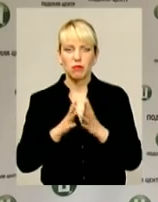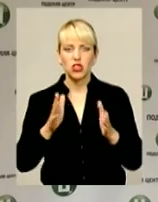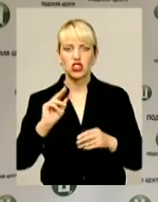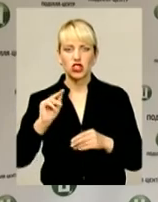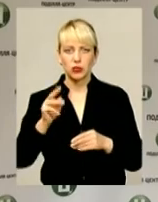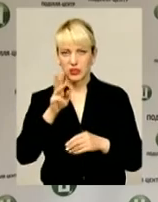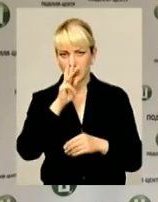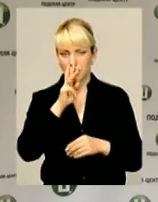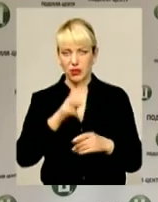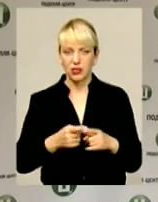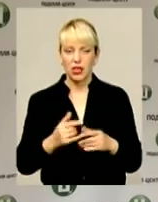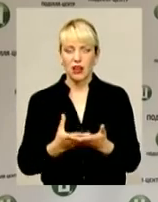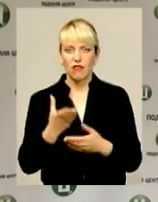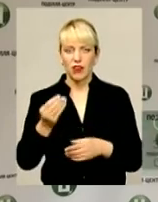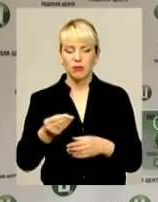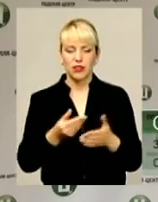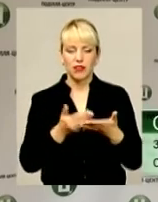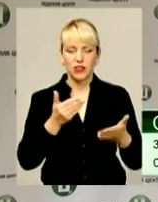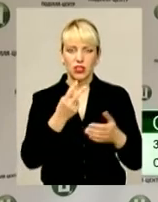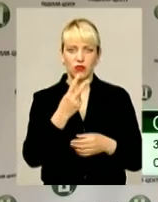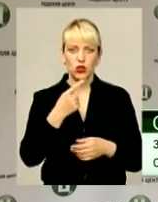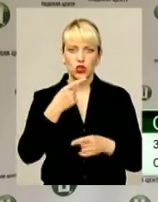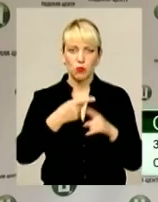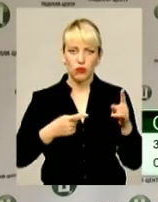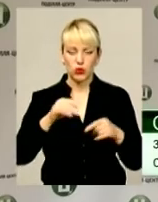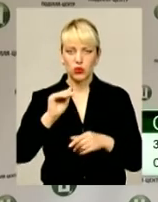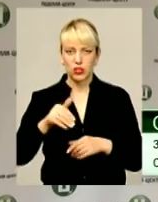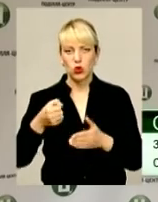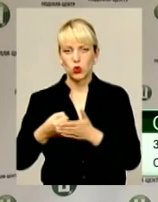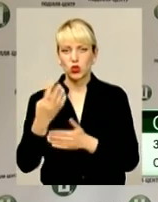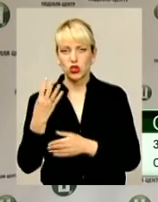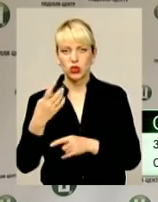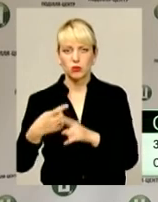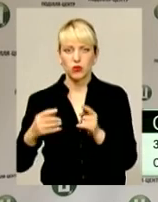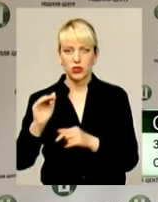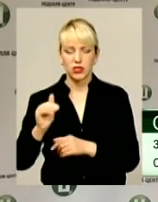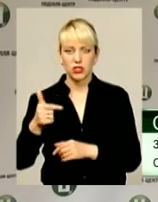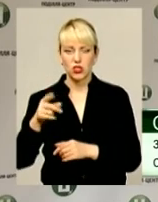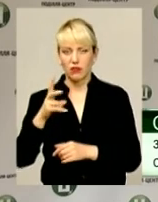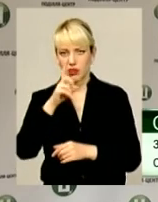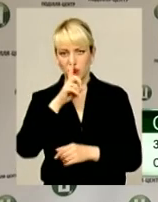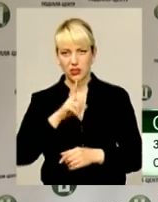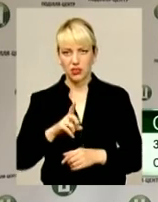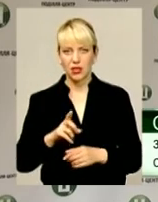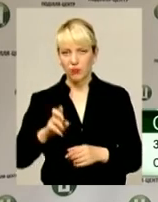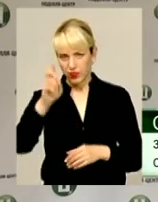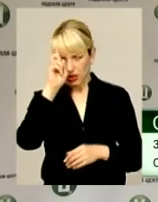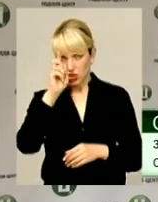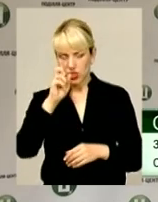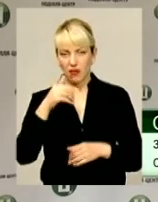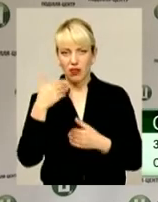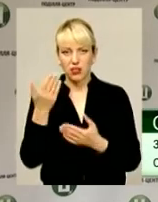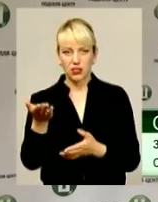Виплата починається від 2,5 тисяч і до 4,5 тисяч гривень на місяць. Держава їм